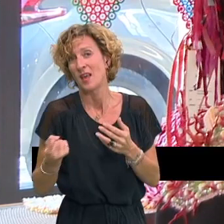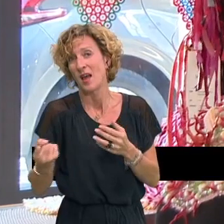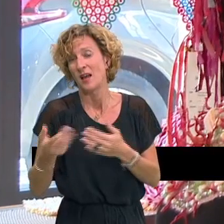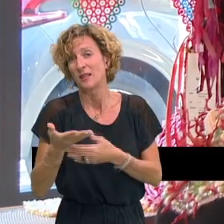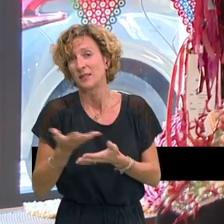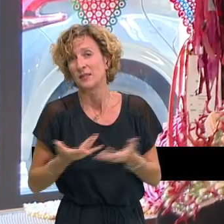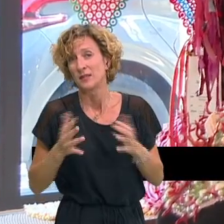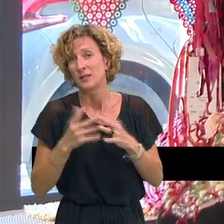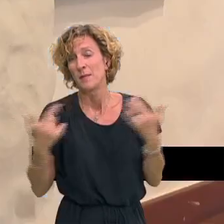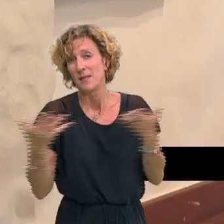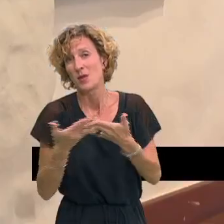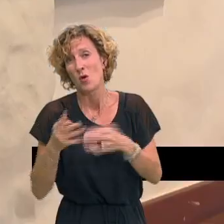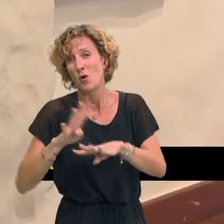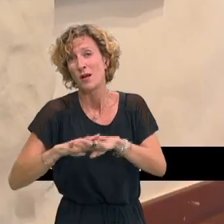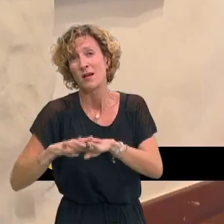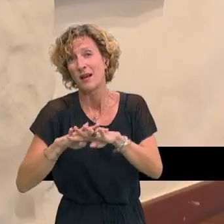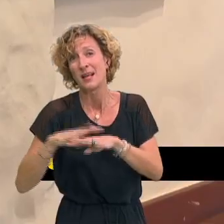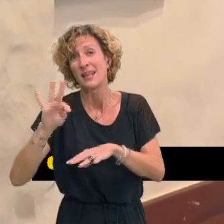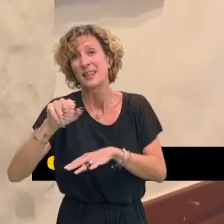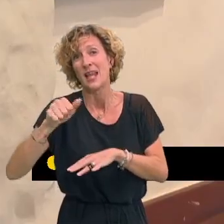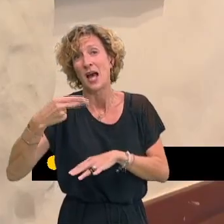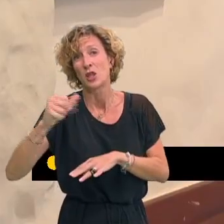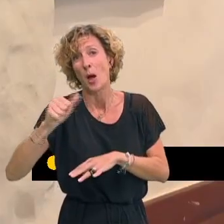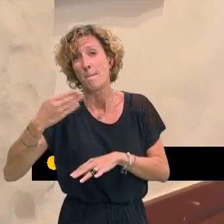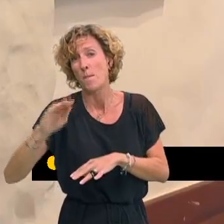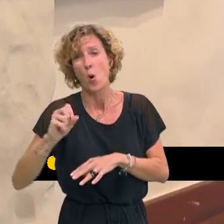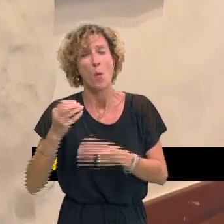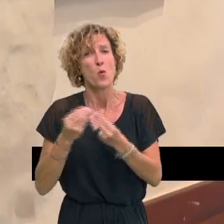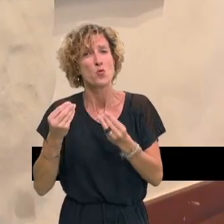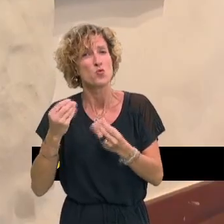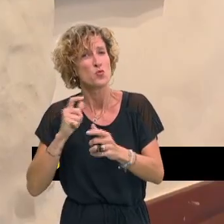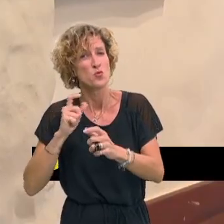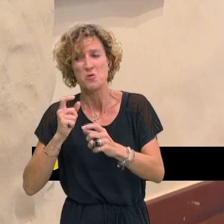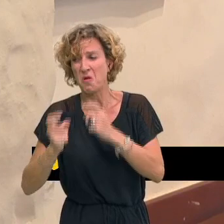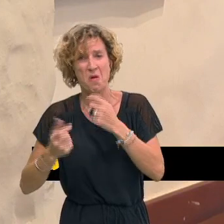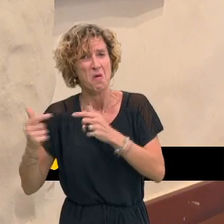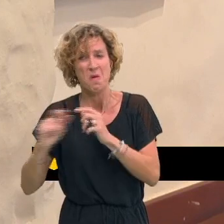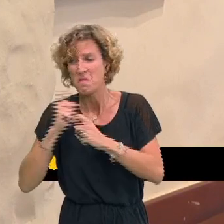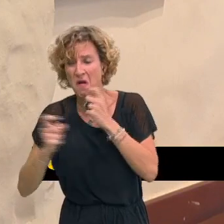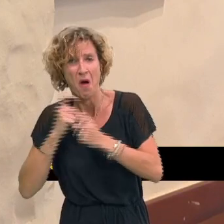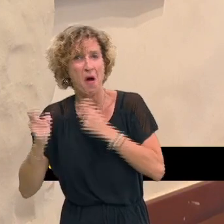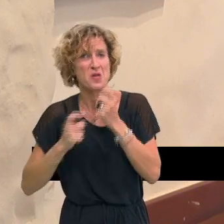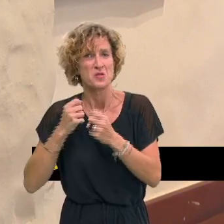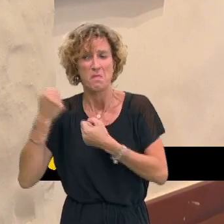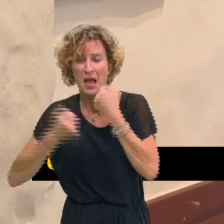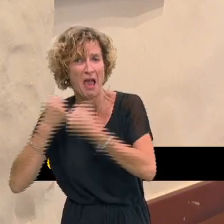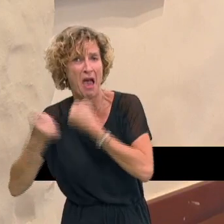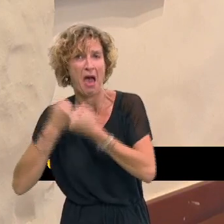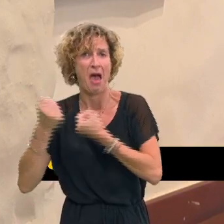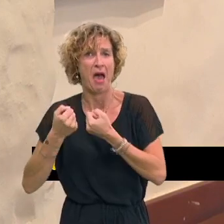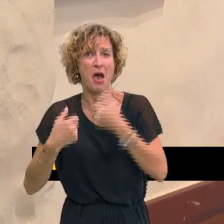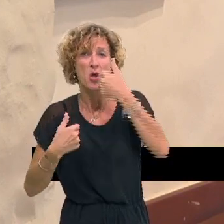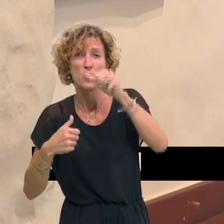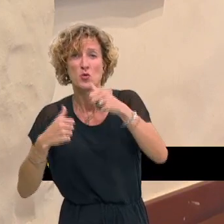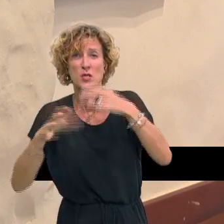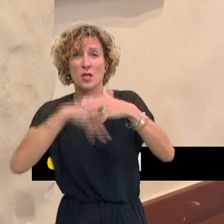quartier Peltanambo. C'est un quartier Far West, tu tapes de monde, tu batailles, personne ne rentre pas dedans. Donc, le seul échappatoire pour moi, c'était